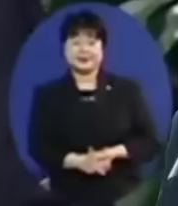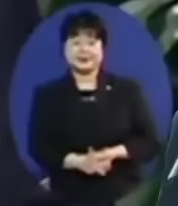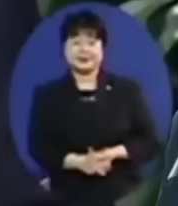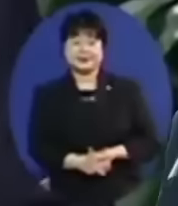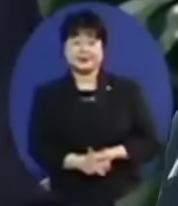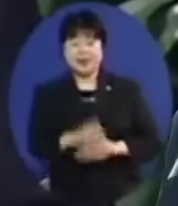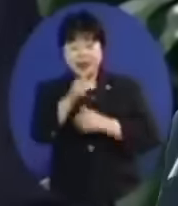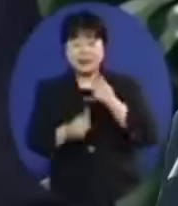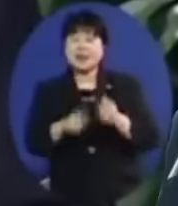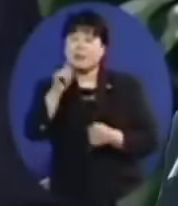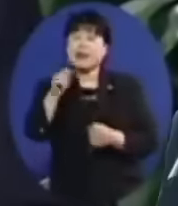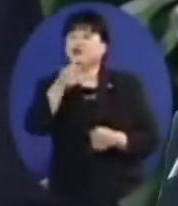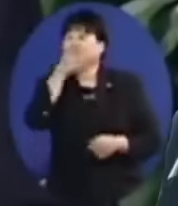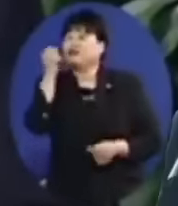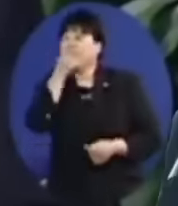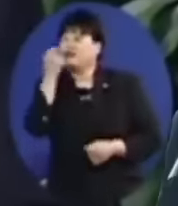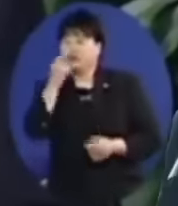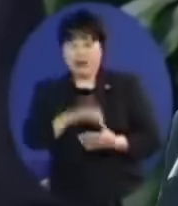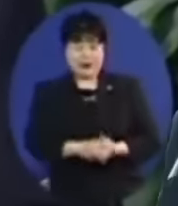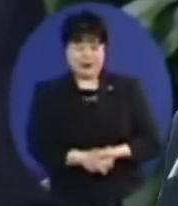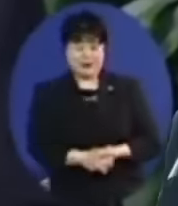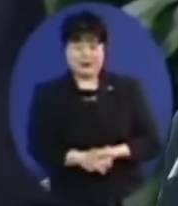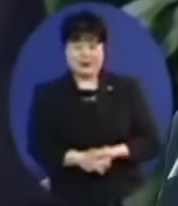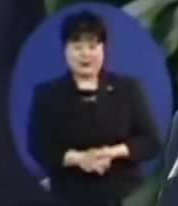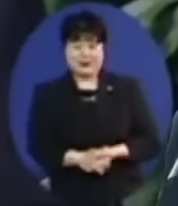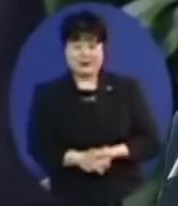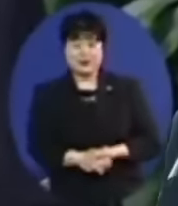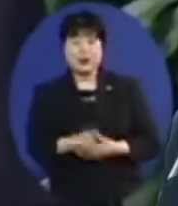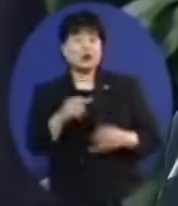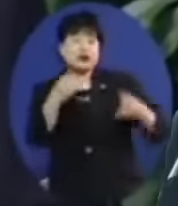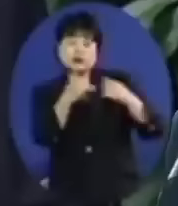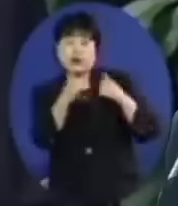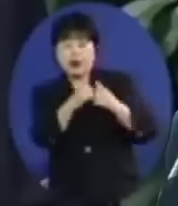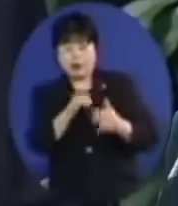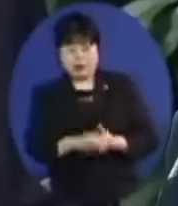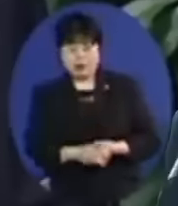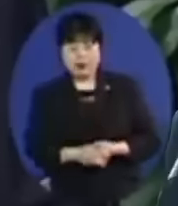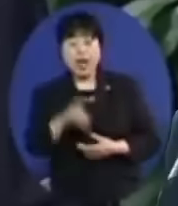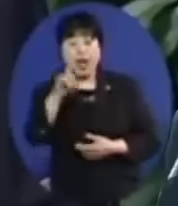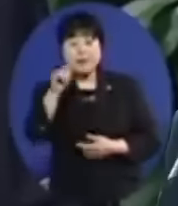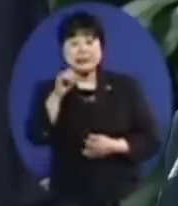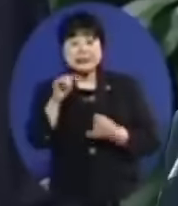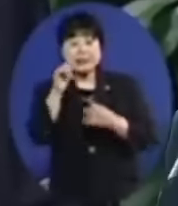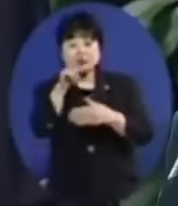아유 하나님 만 명 가지고서 어떻게 싸우랍니까? 만 명을